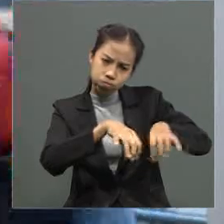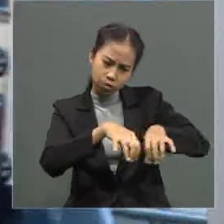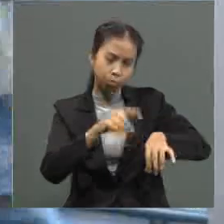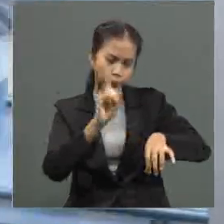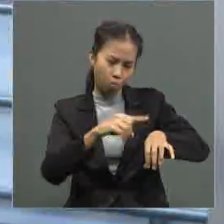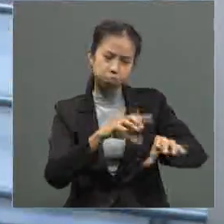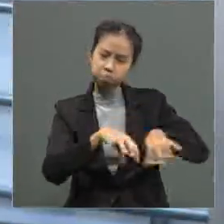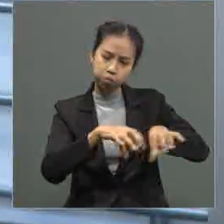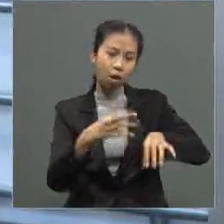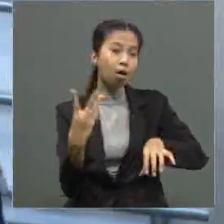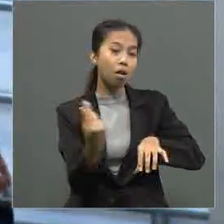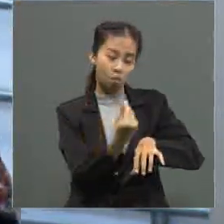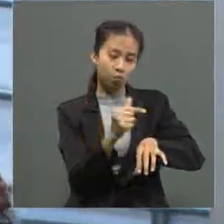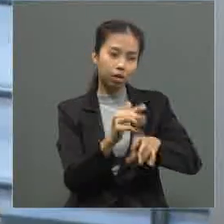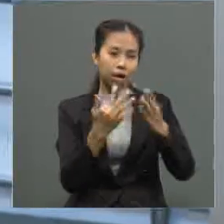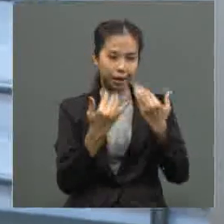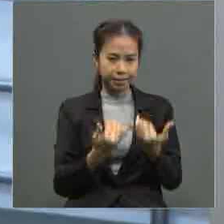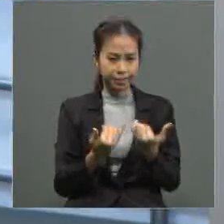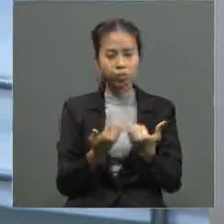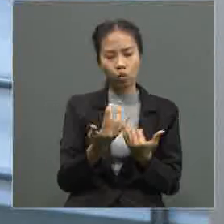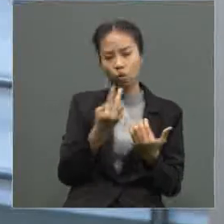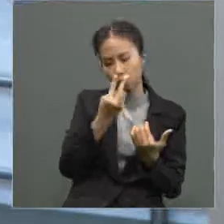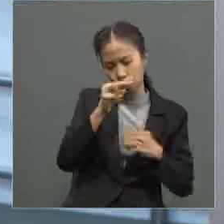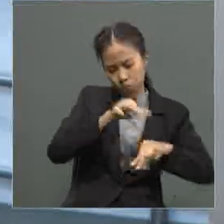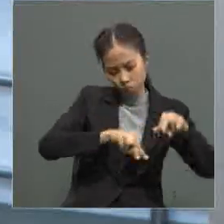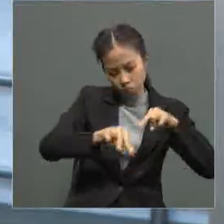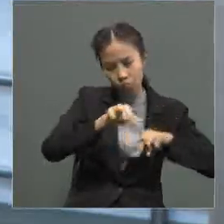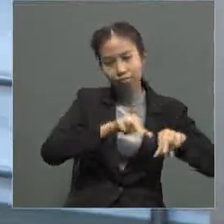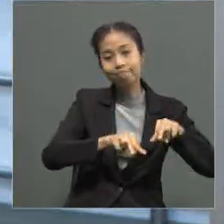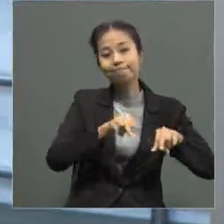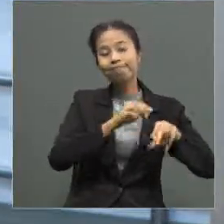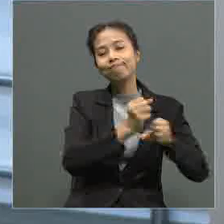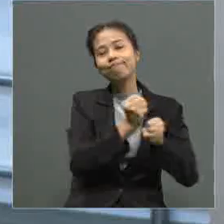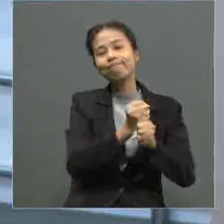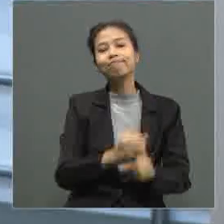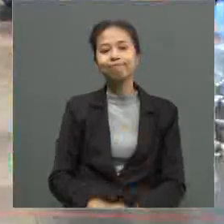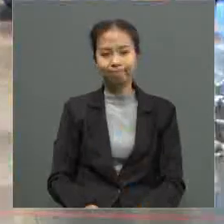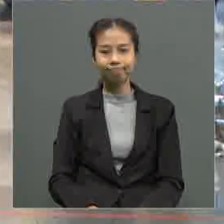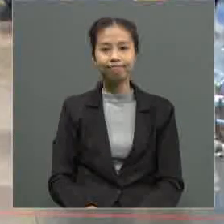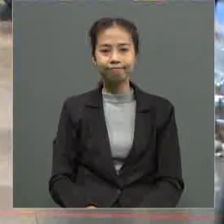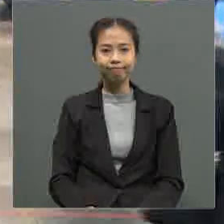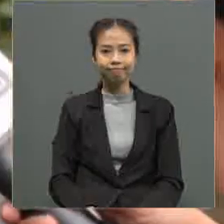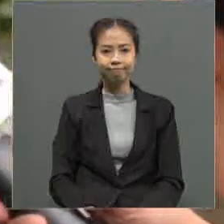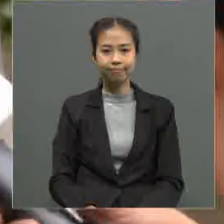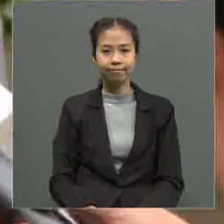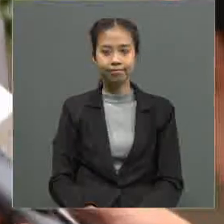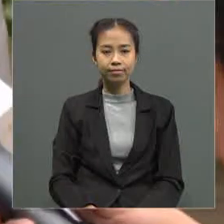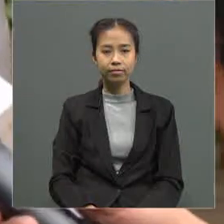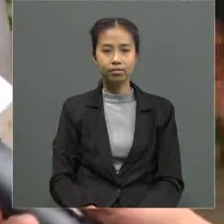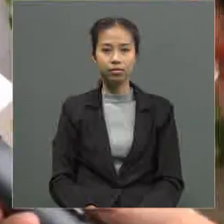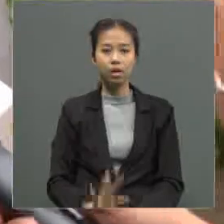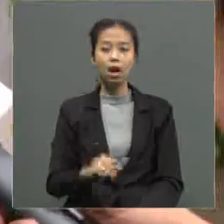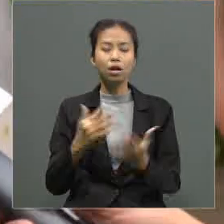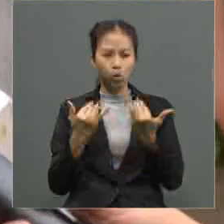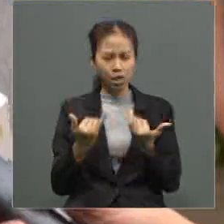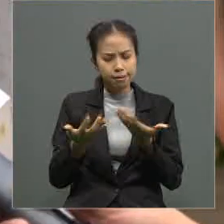เร็วด้วยท่านก็เลยบอกว่าเดี๋ยวจะให้เจ้าหน้าที่เนี่ยดูเรื่องของรายละเอียดในเรื่องนี้อยู่นะคะไปฟังเสียงกันค่ะพิจารณา